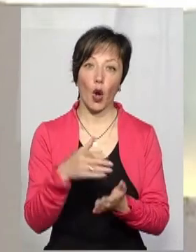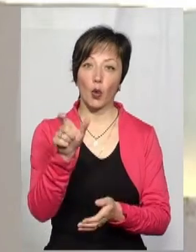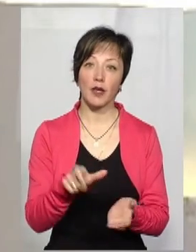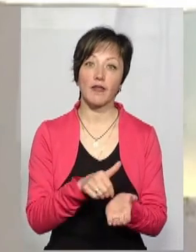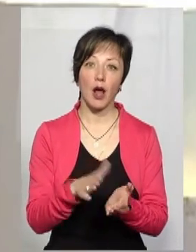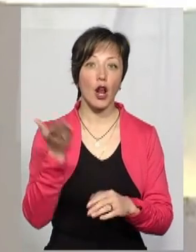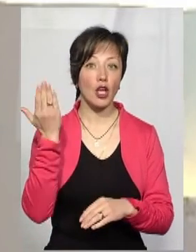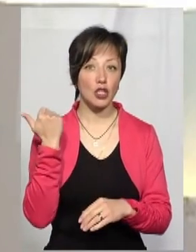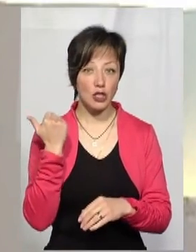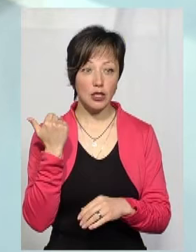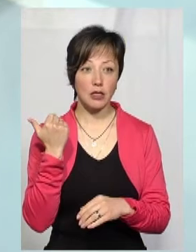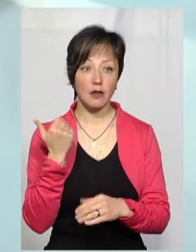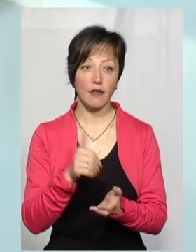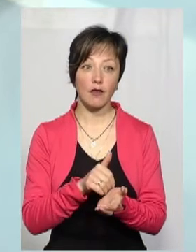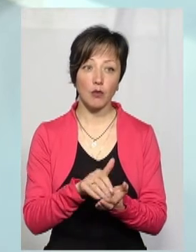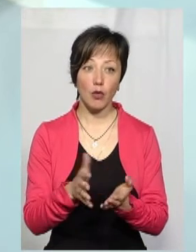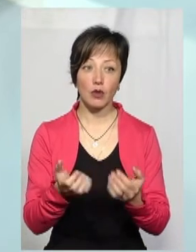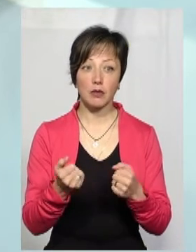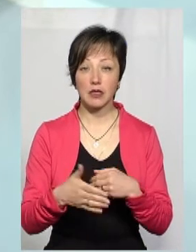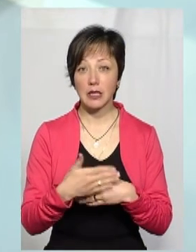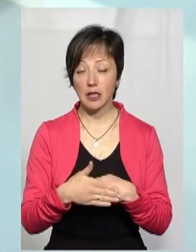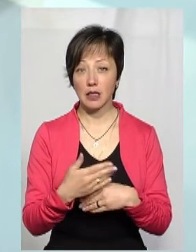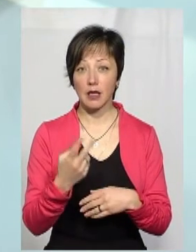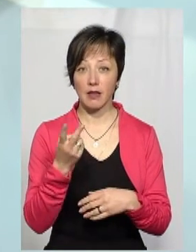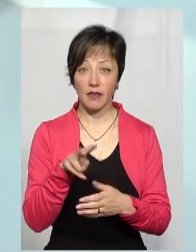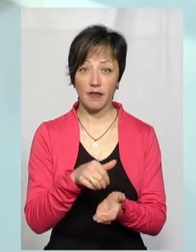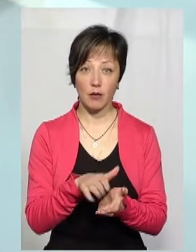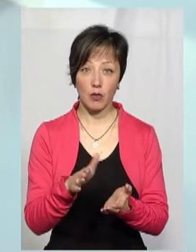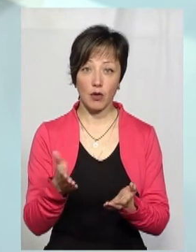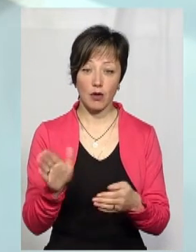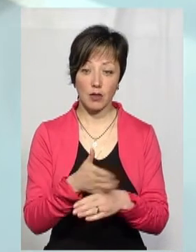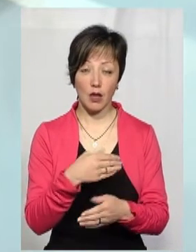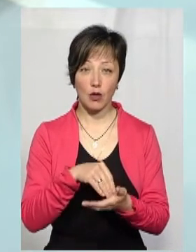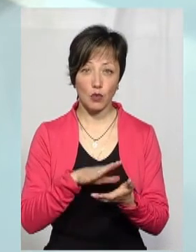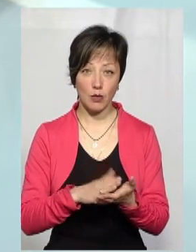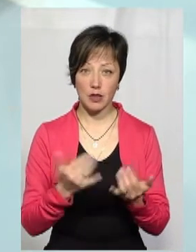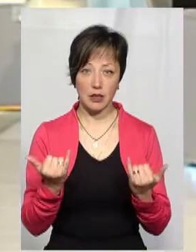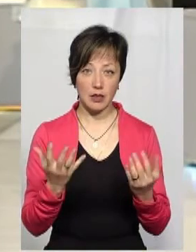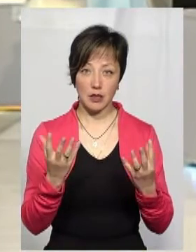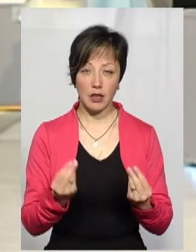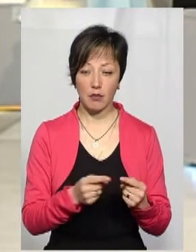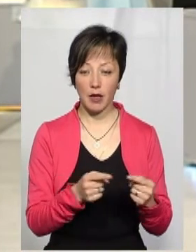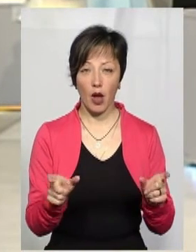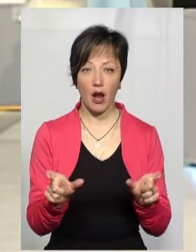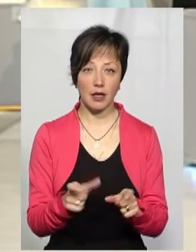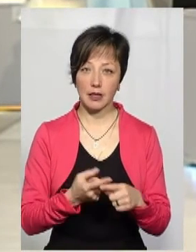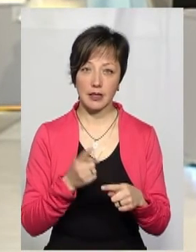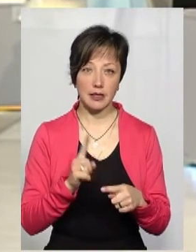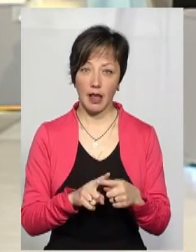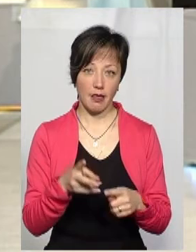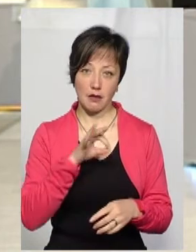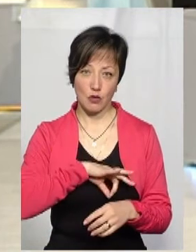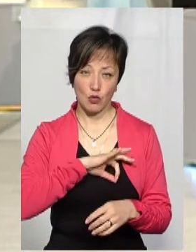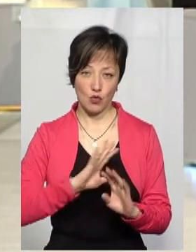відмовляється. Ну, якщо раніше вона б за відмову отримала б санкцію, а за дві відмови б зняли її з обліку, то на сьогоднішній день, в період карантину, це